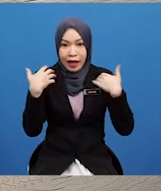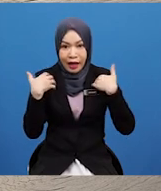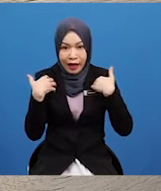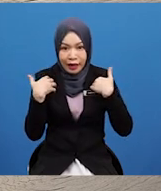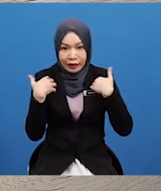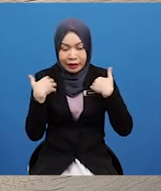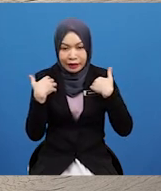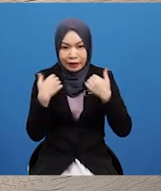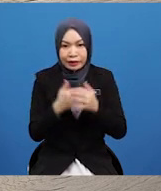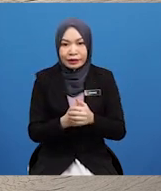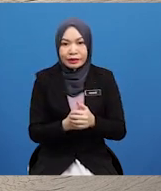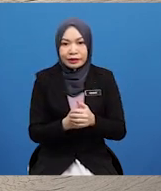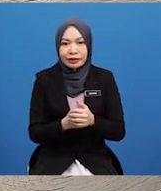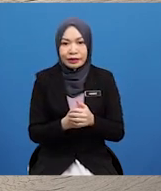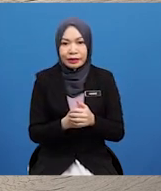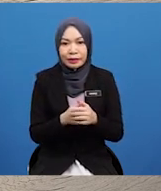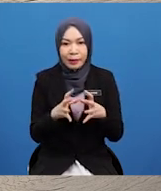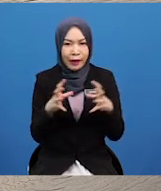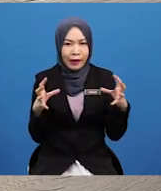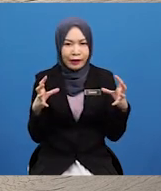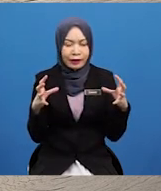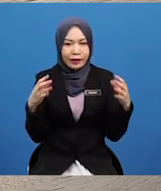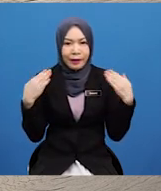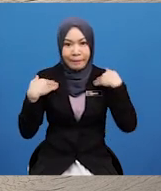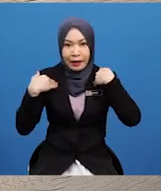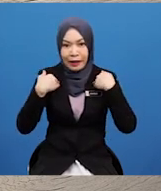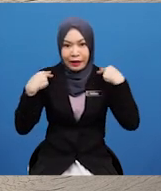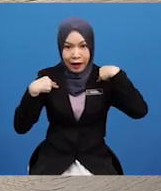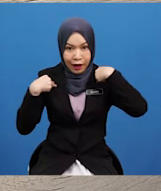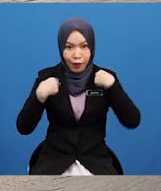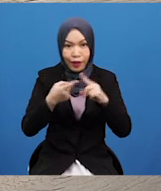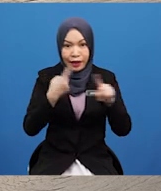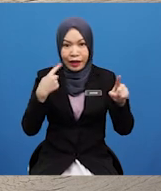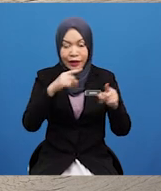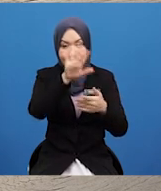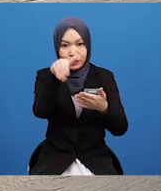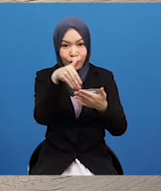terdapat berbagai binatang yang berasal dari seluruh pelosok dunia.